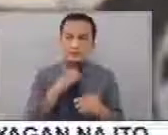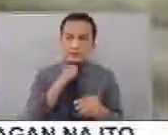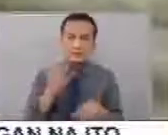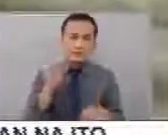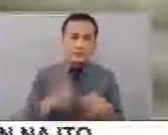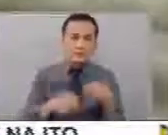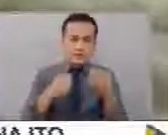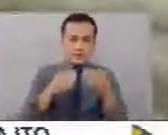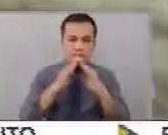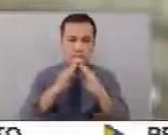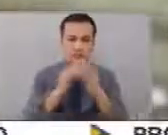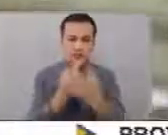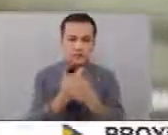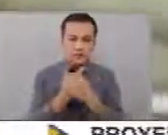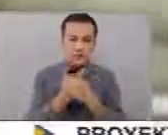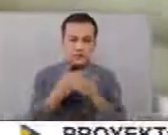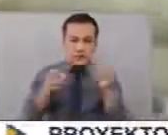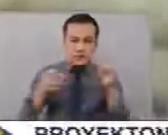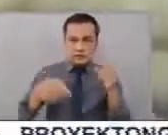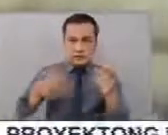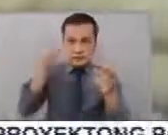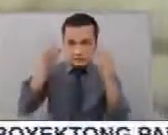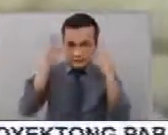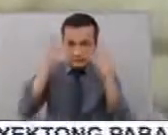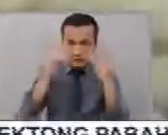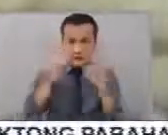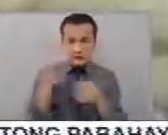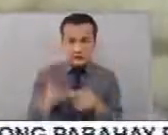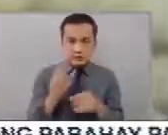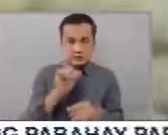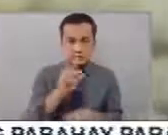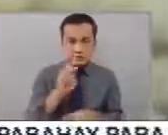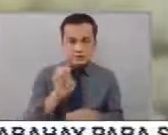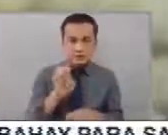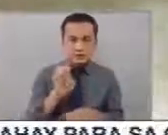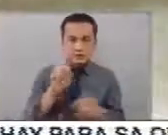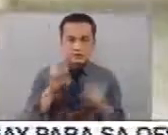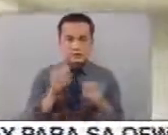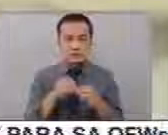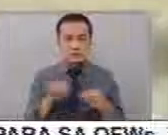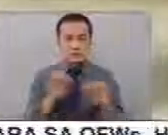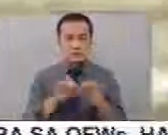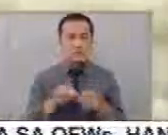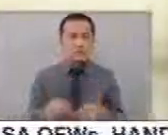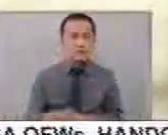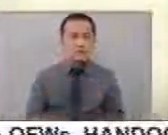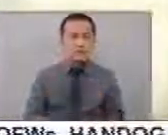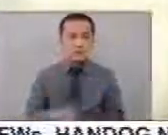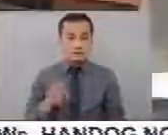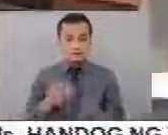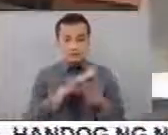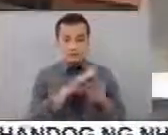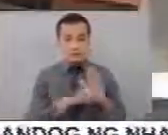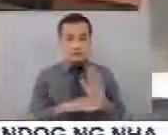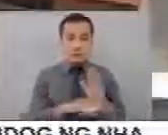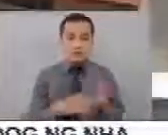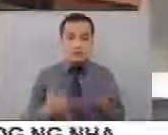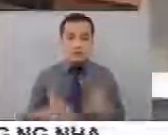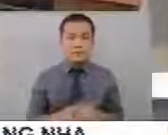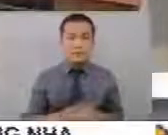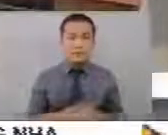Philippines Medical Center kahit nagdagdag na sila ng beds sa ospital. Hana Salcedo para sa Bayan.